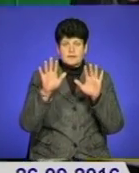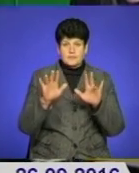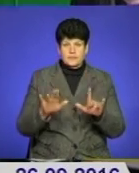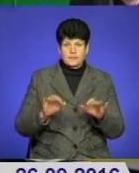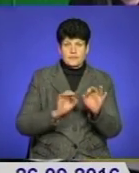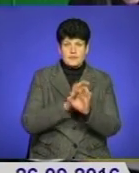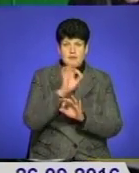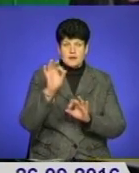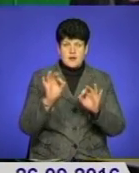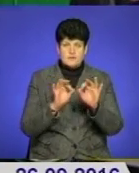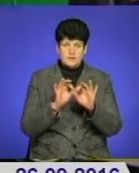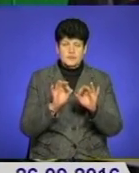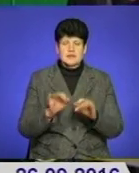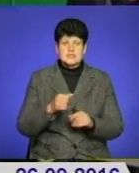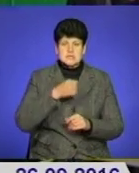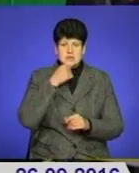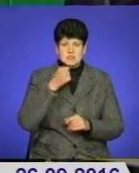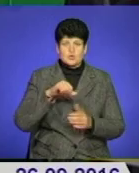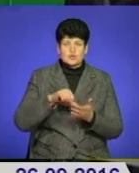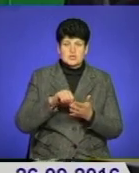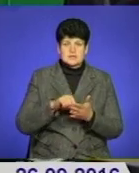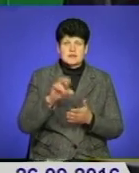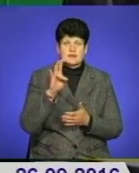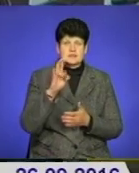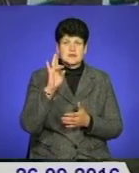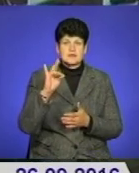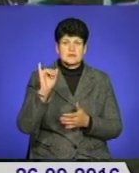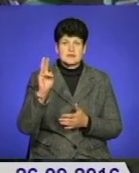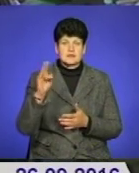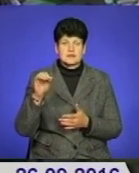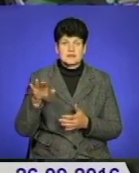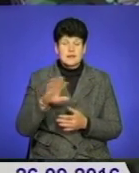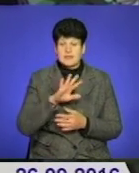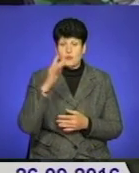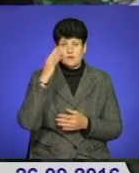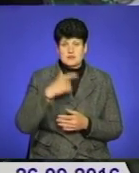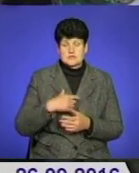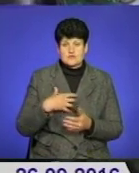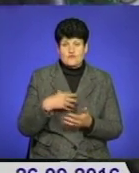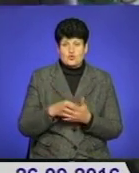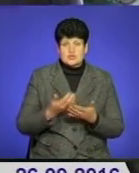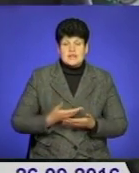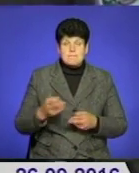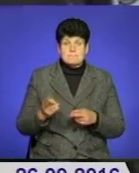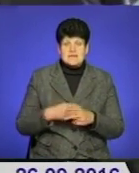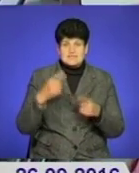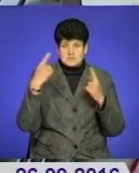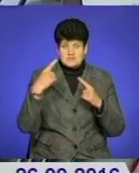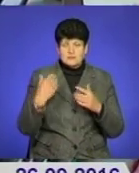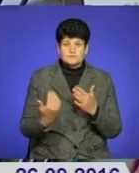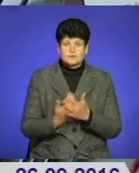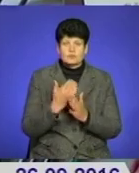графіки. Найстарша учасниця групи Настя Нікітіна не уявляє свого життя без мистецтва. Каже, що нові професійні